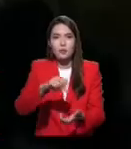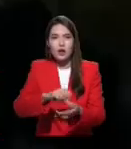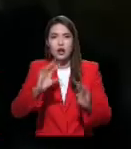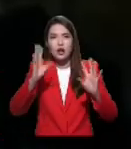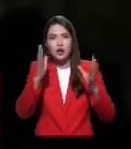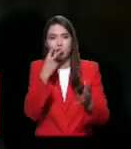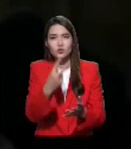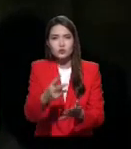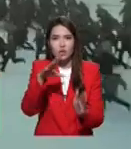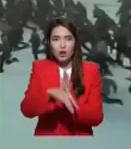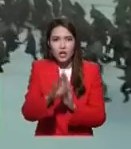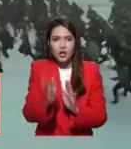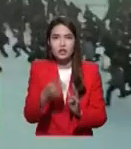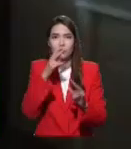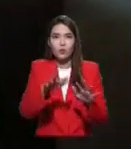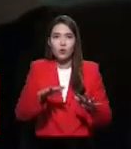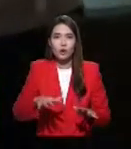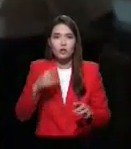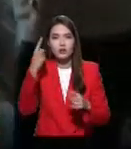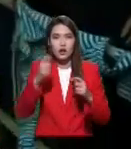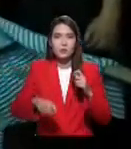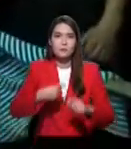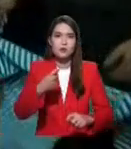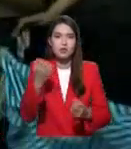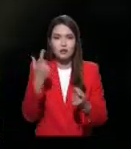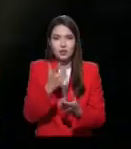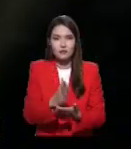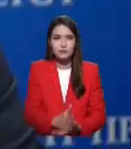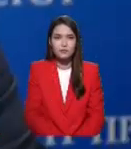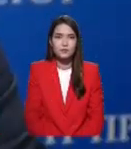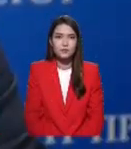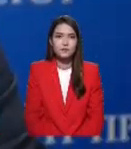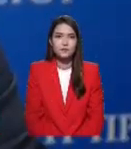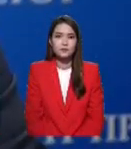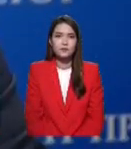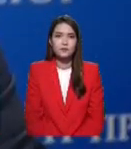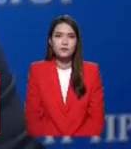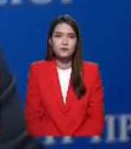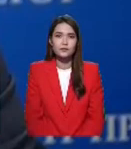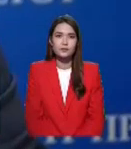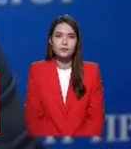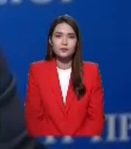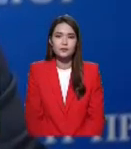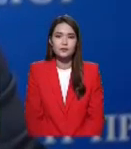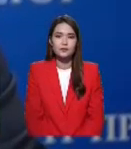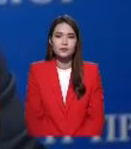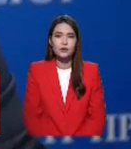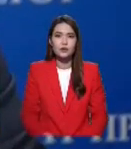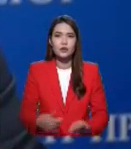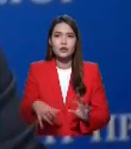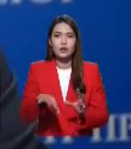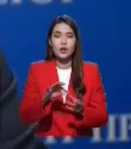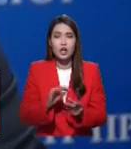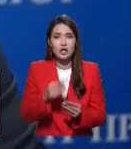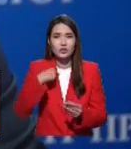бар көрінеді. Оны көрген оқушының да ойы бұзылары анық. Но, в принципе, касаемо данного вопроса... Менің